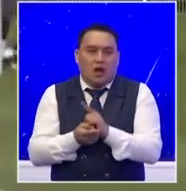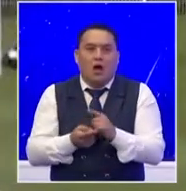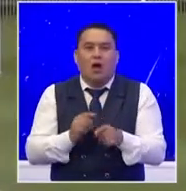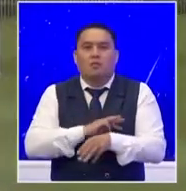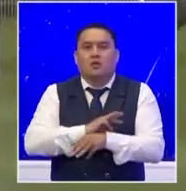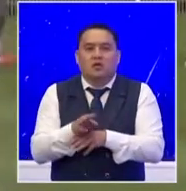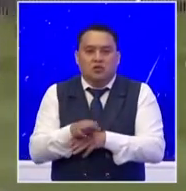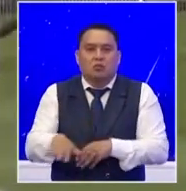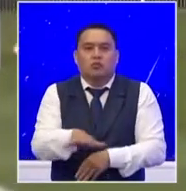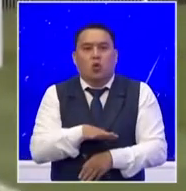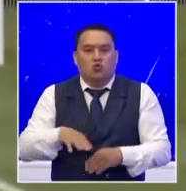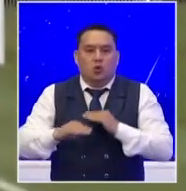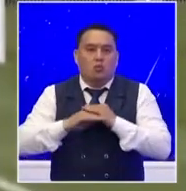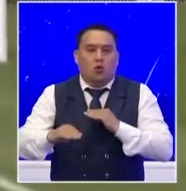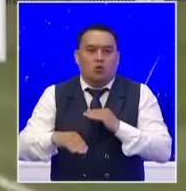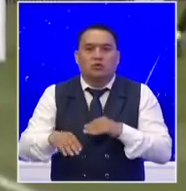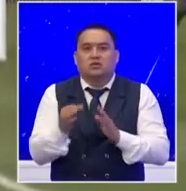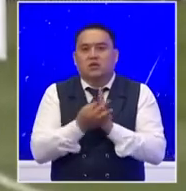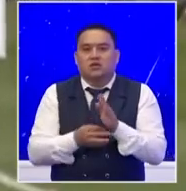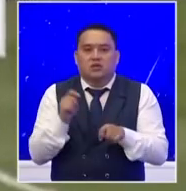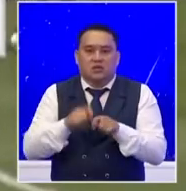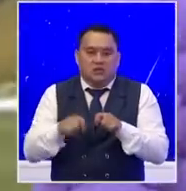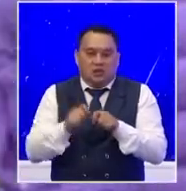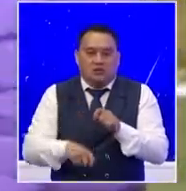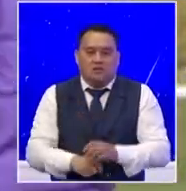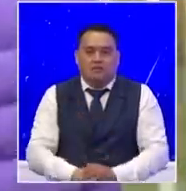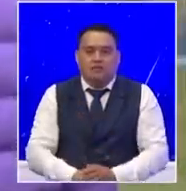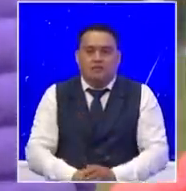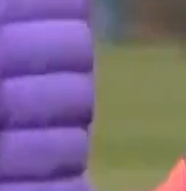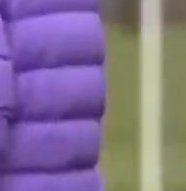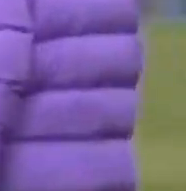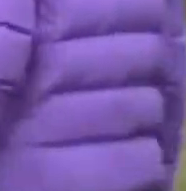на нейтральных площадках и массовое тестирование игроков.